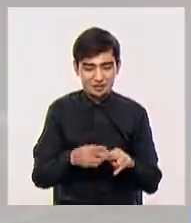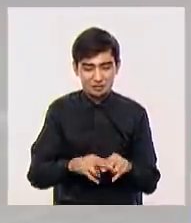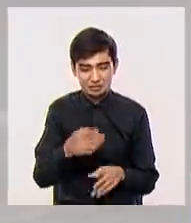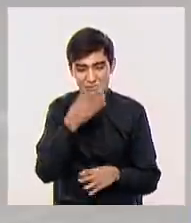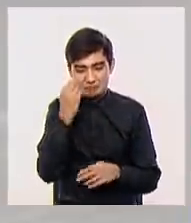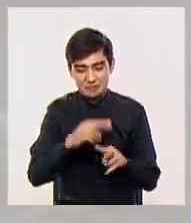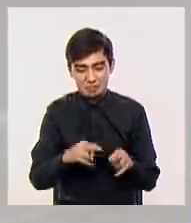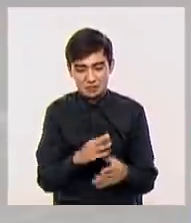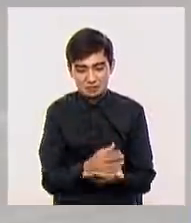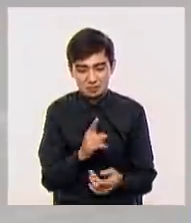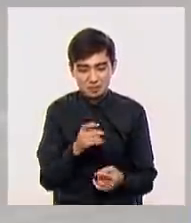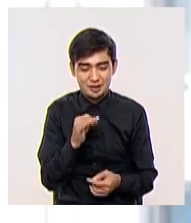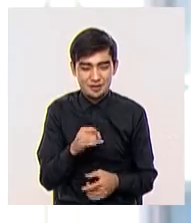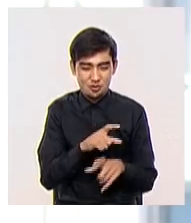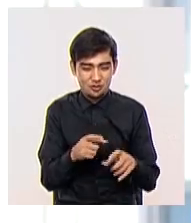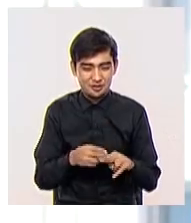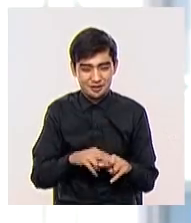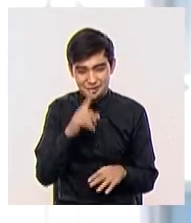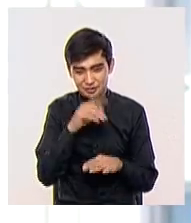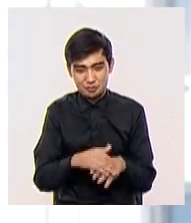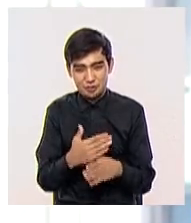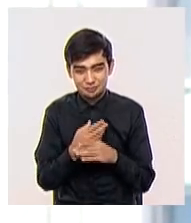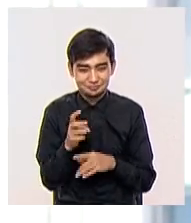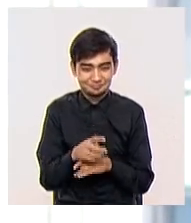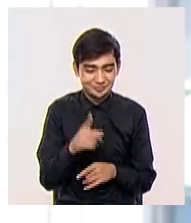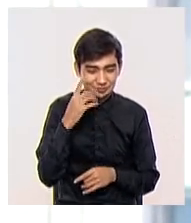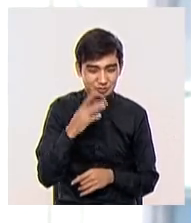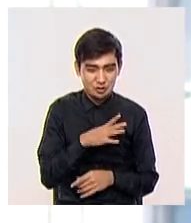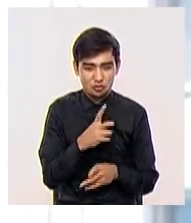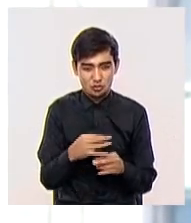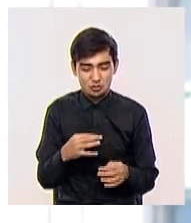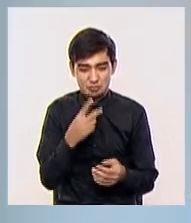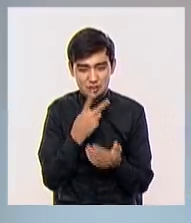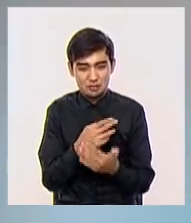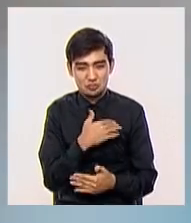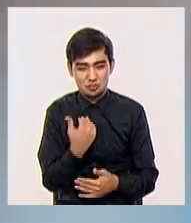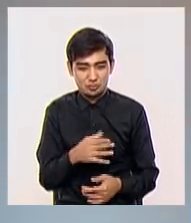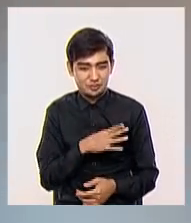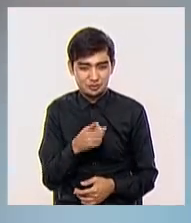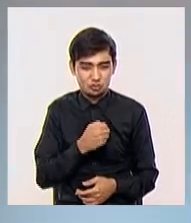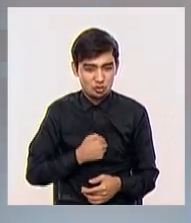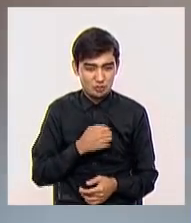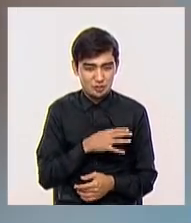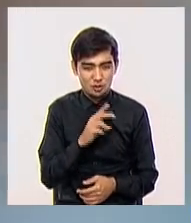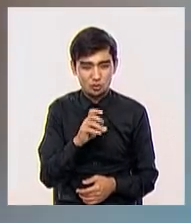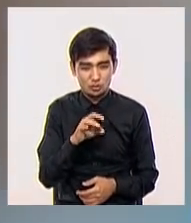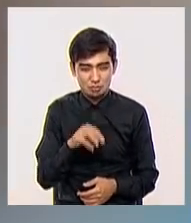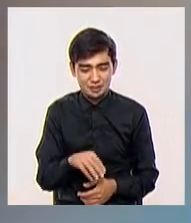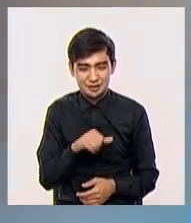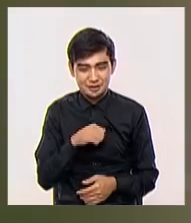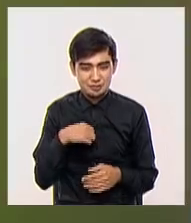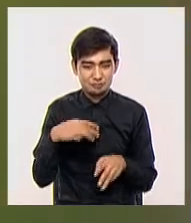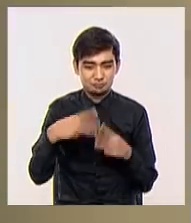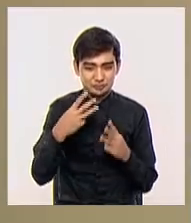ұмытқан сияқты. Еріктілер әкімдіктің дайындаған көмегін алуға барса, тіпті төбесін де көрсетпепті. Осыдан кейін ашуға булыққан Құрмет Талапқазы өзінің